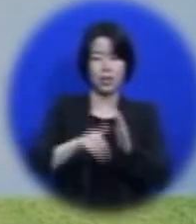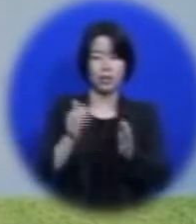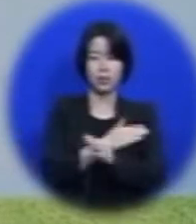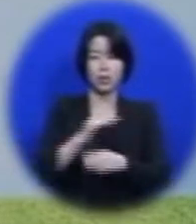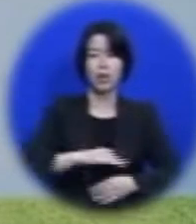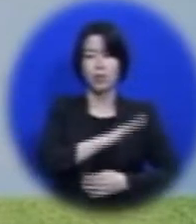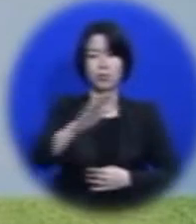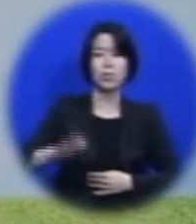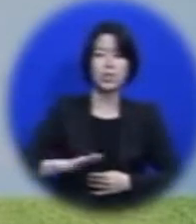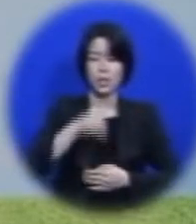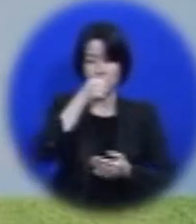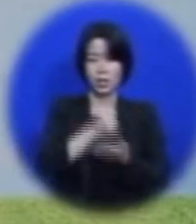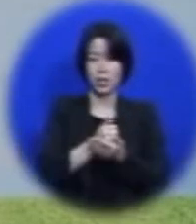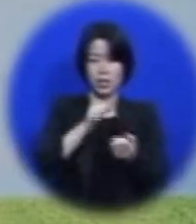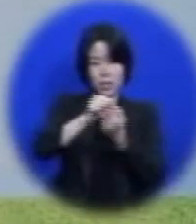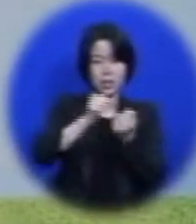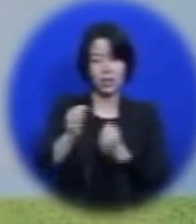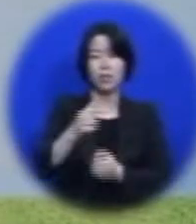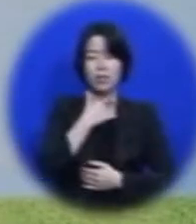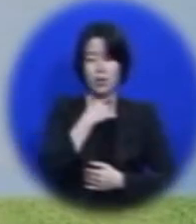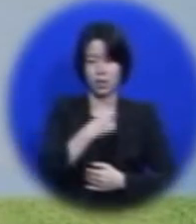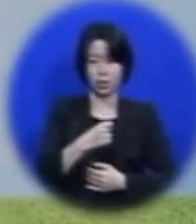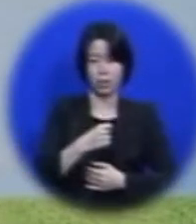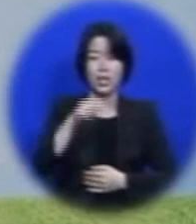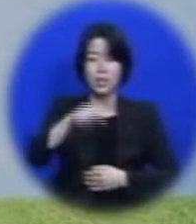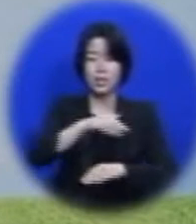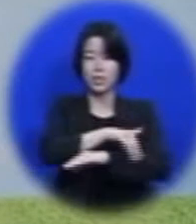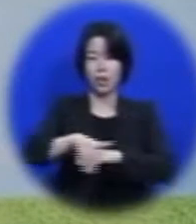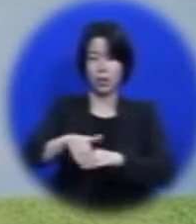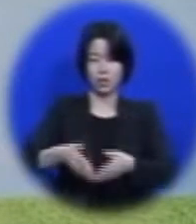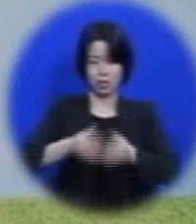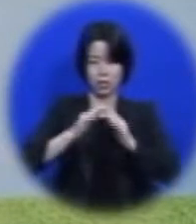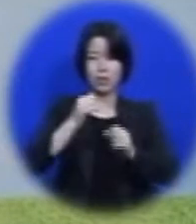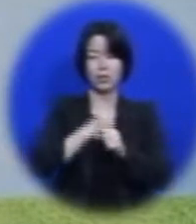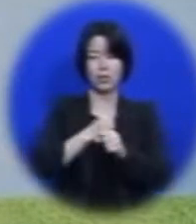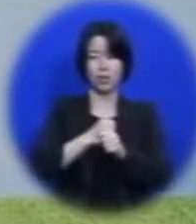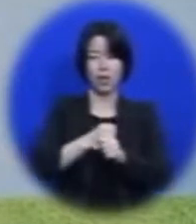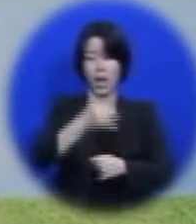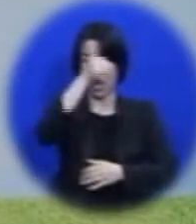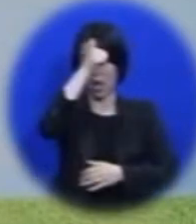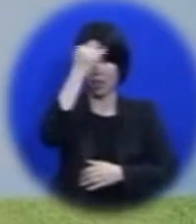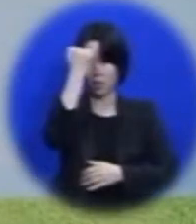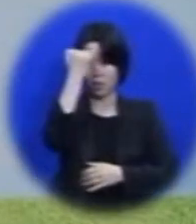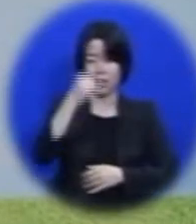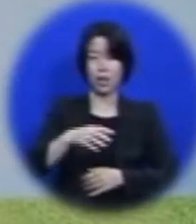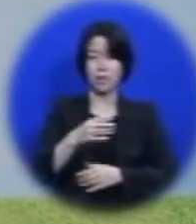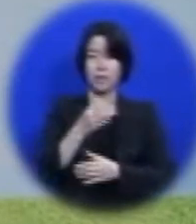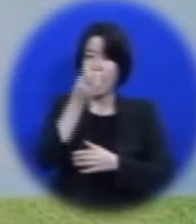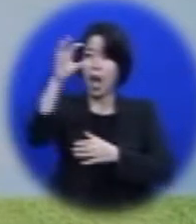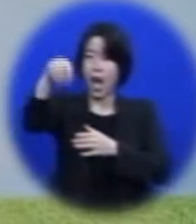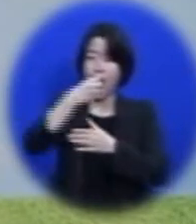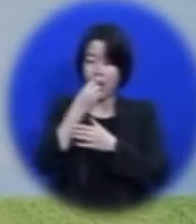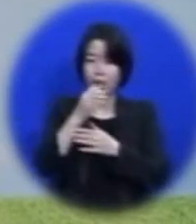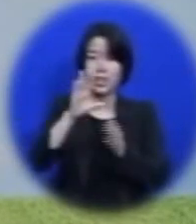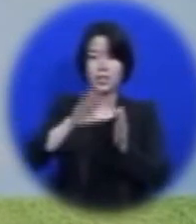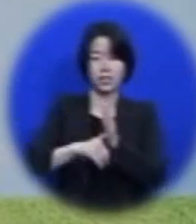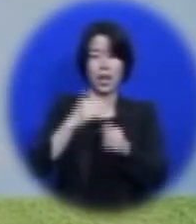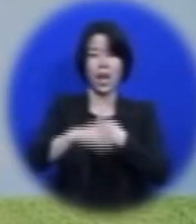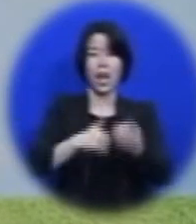죄를 씻기를 원하셨고 그 계획을 세우셨습니다. 아담과 하와가 선악과를 따먹었을 때 하나님은